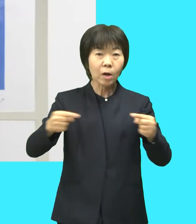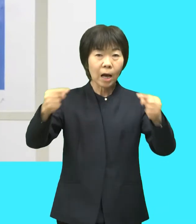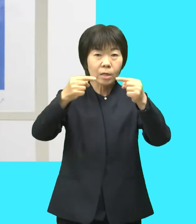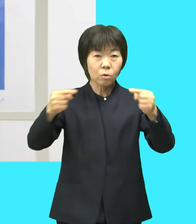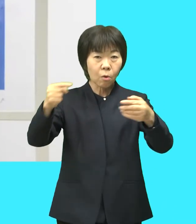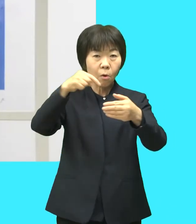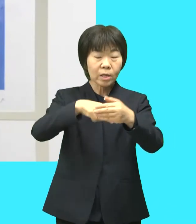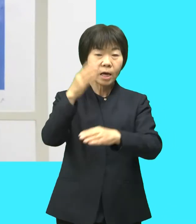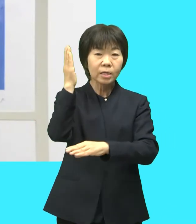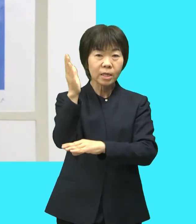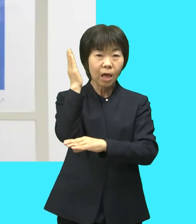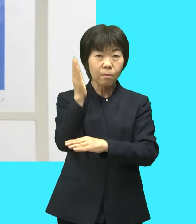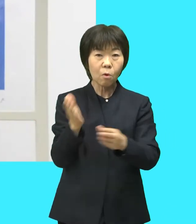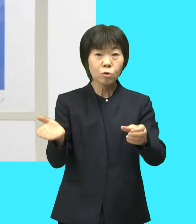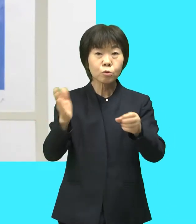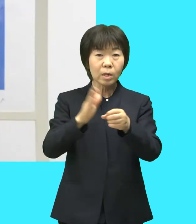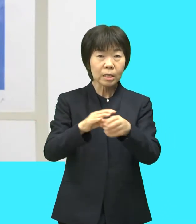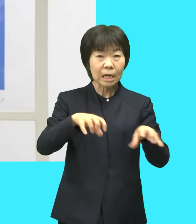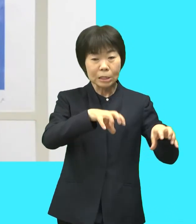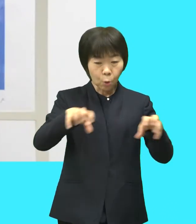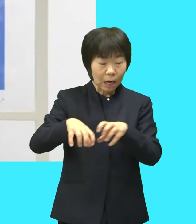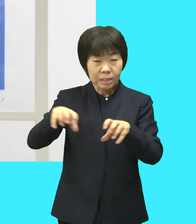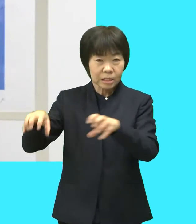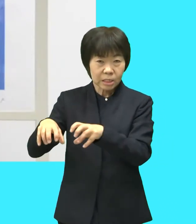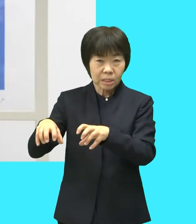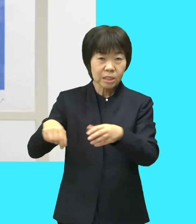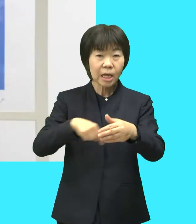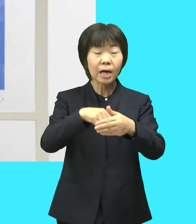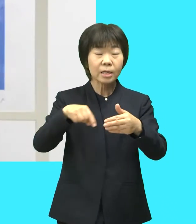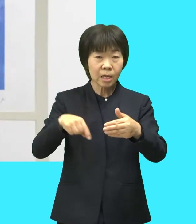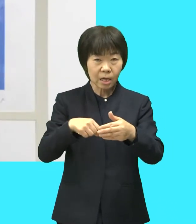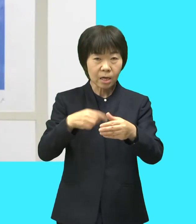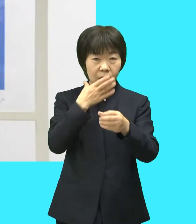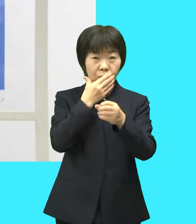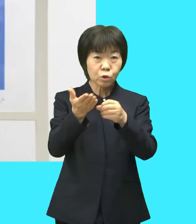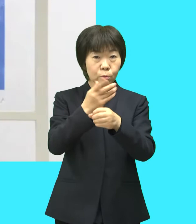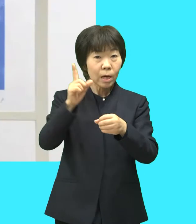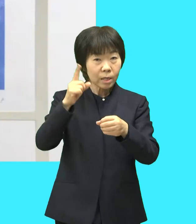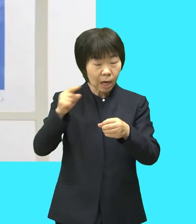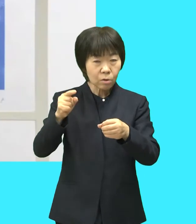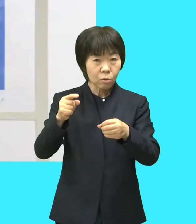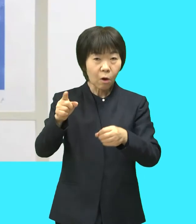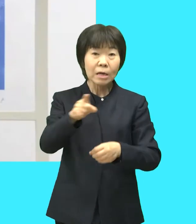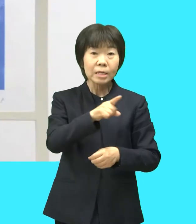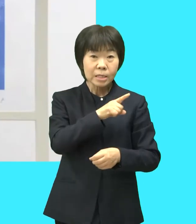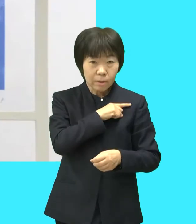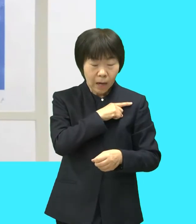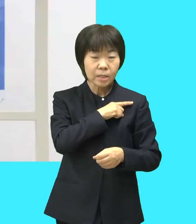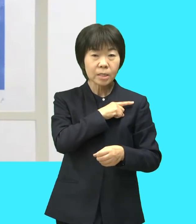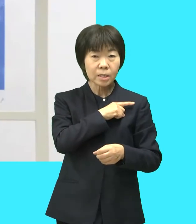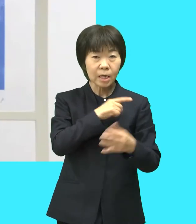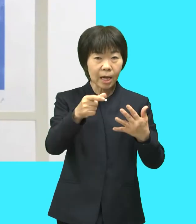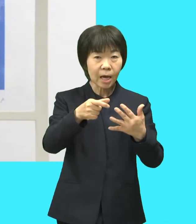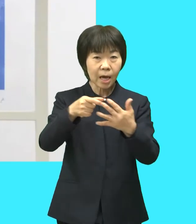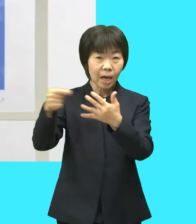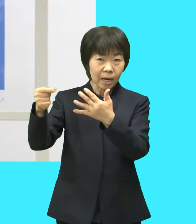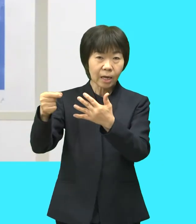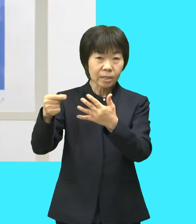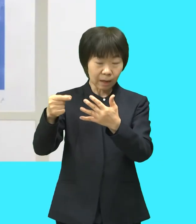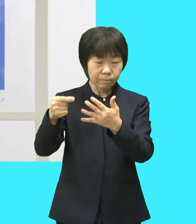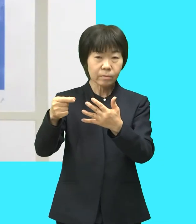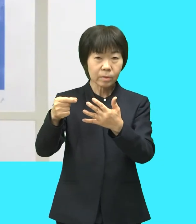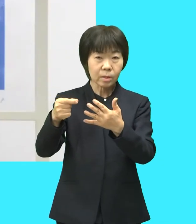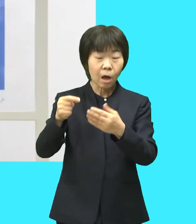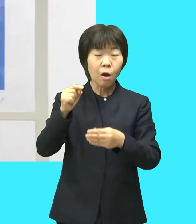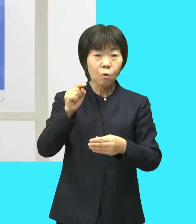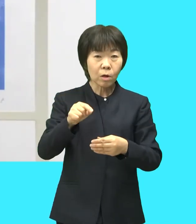内政も含めて慌ただしい日程が続いている中で福島県を一番最初に選んでいただいた、